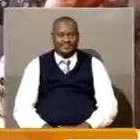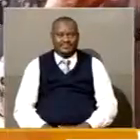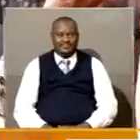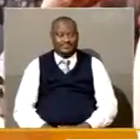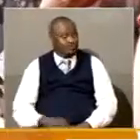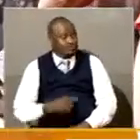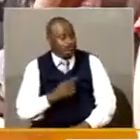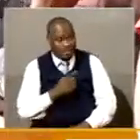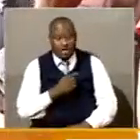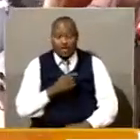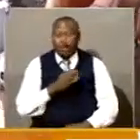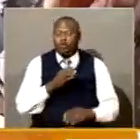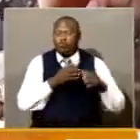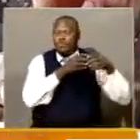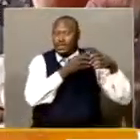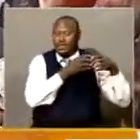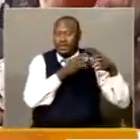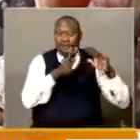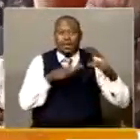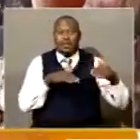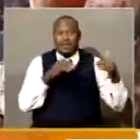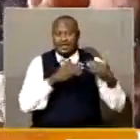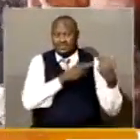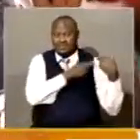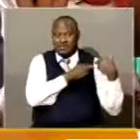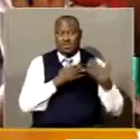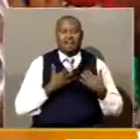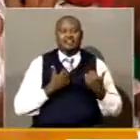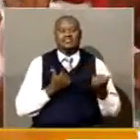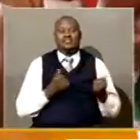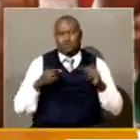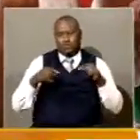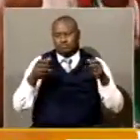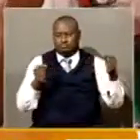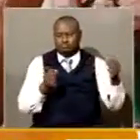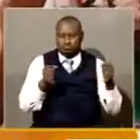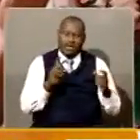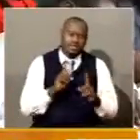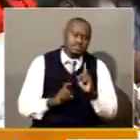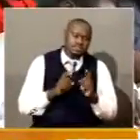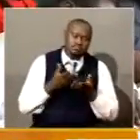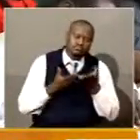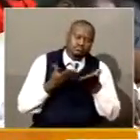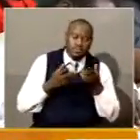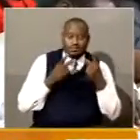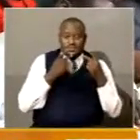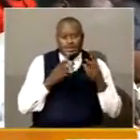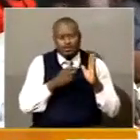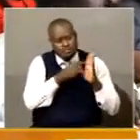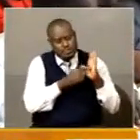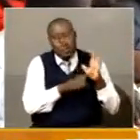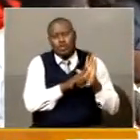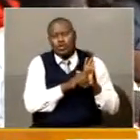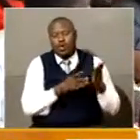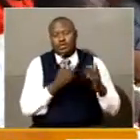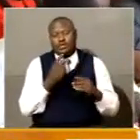akakiiko ka Palamenti ak'ebyobulamu olwaleero basibe boogeramu n'abantu ab'enjawulo nga baagala endowooza zaabwe ziteekebwe mu bbago ly'etteeka lya bulwadde bw'emitwalo mwaka